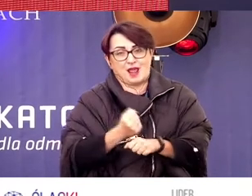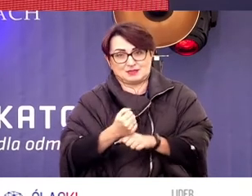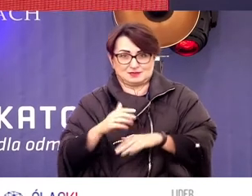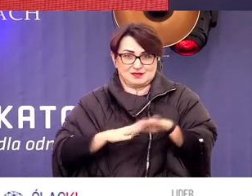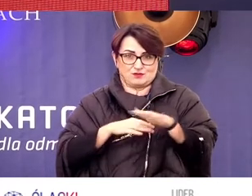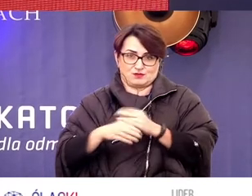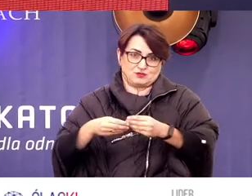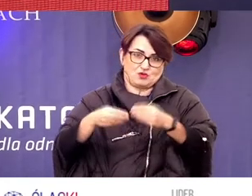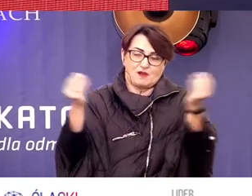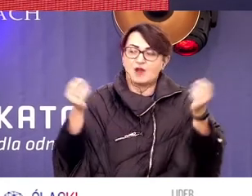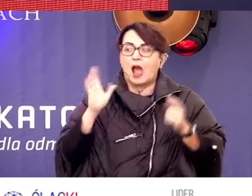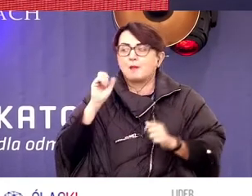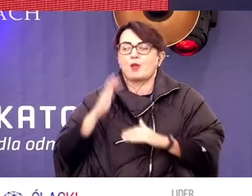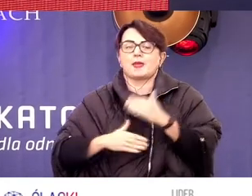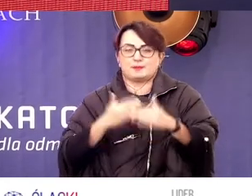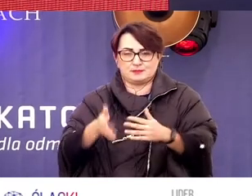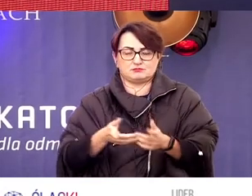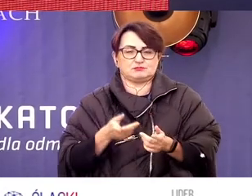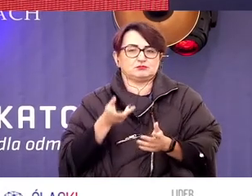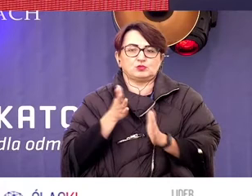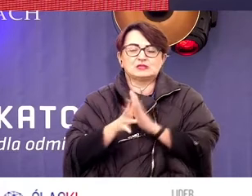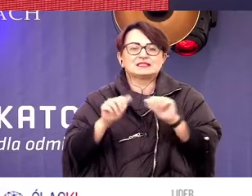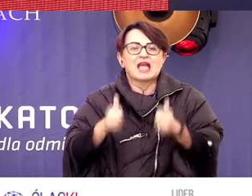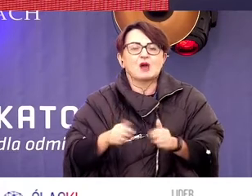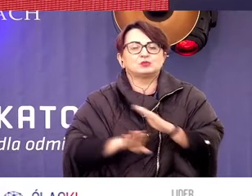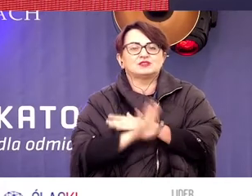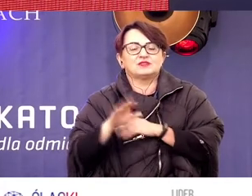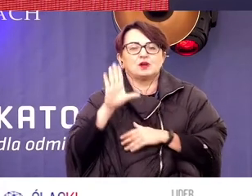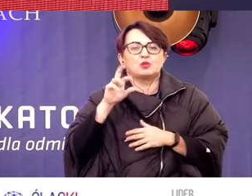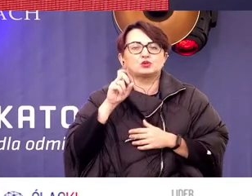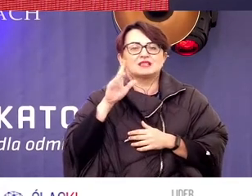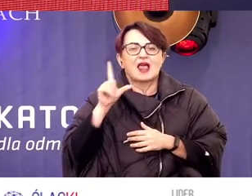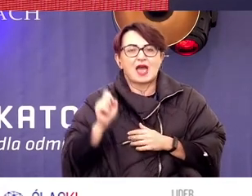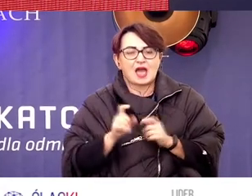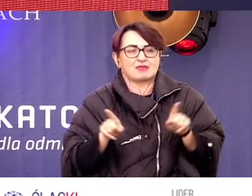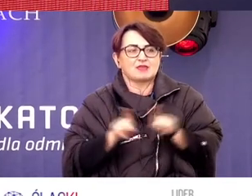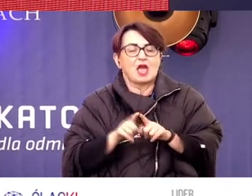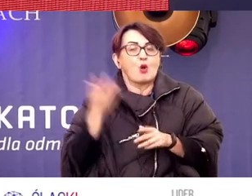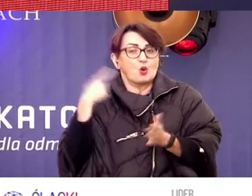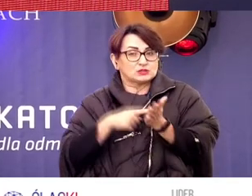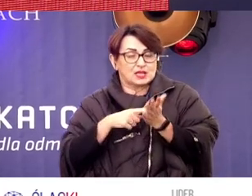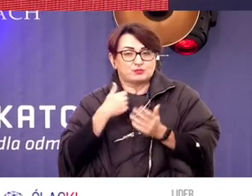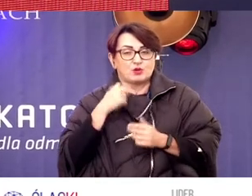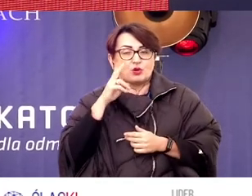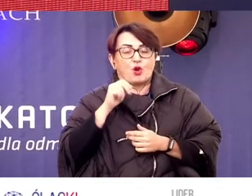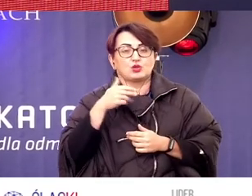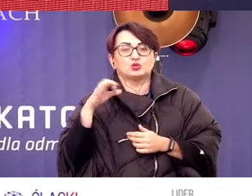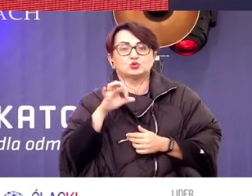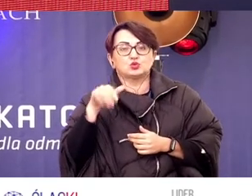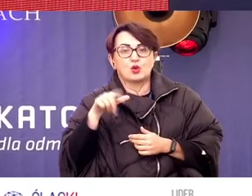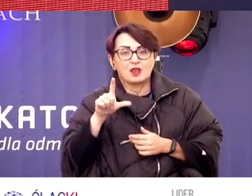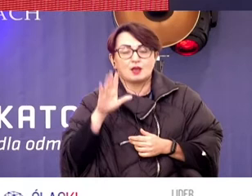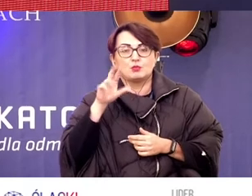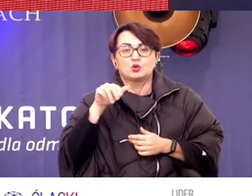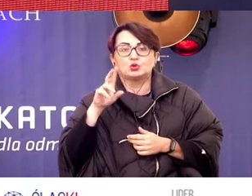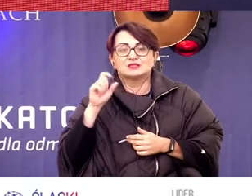kariery. No, a później się już potoczyło, było całe przedstawicielstwo w Brukseli, no, a ostatnio byłem konsulem w